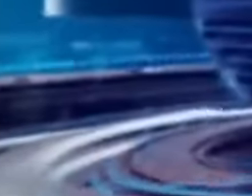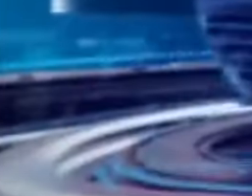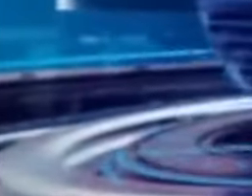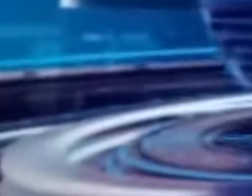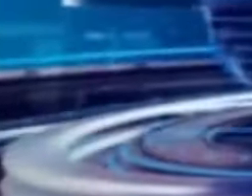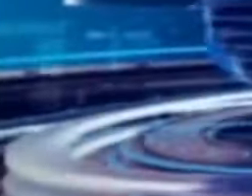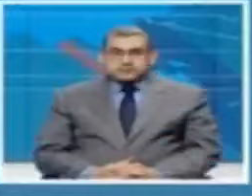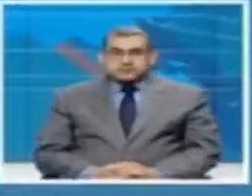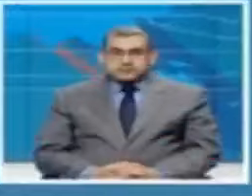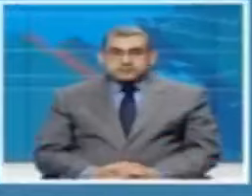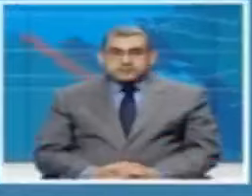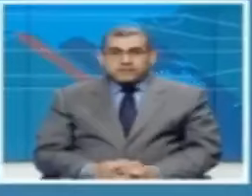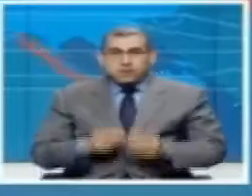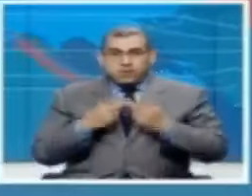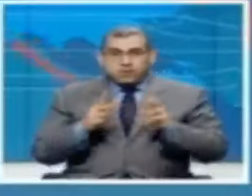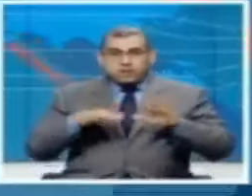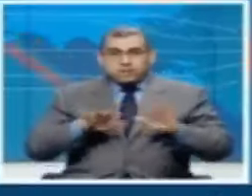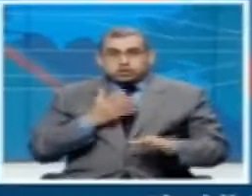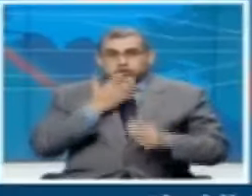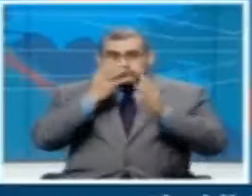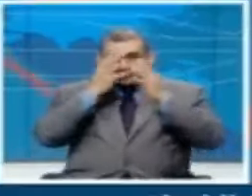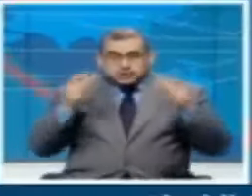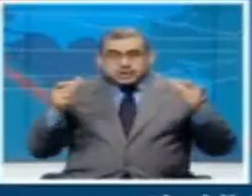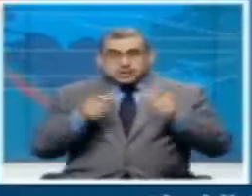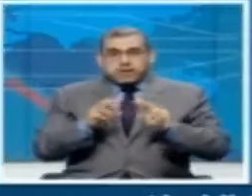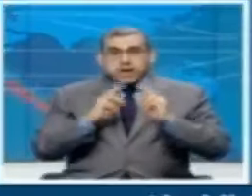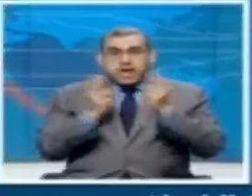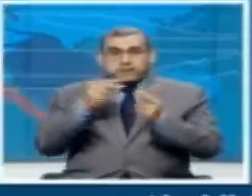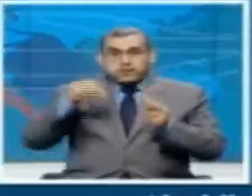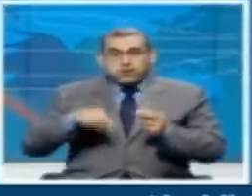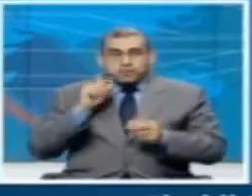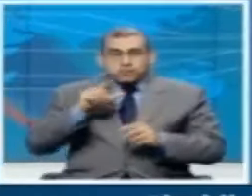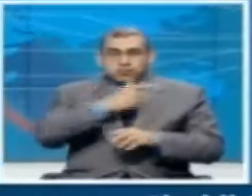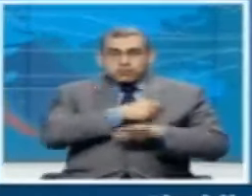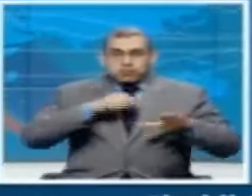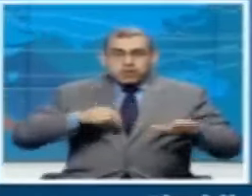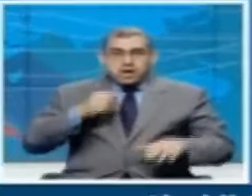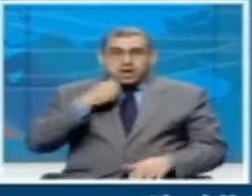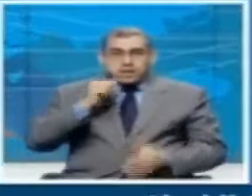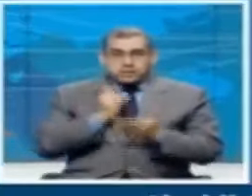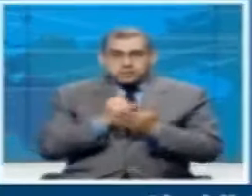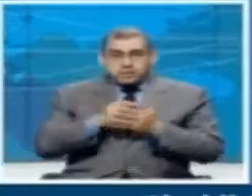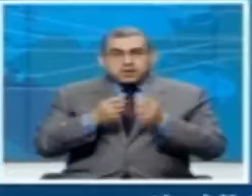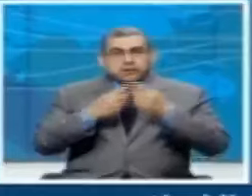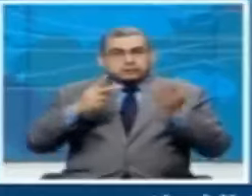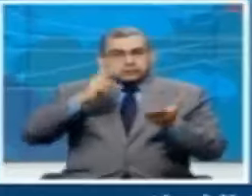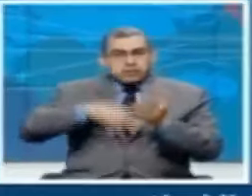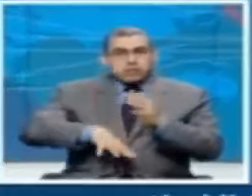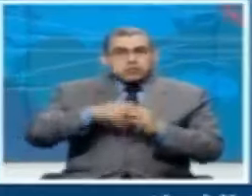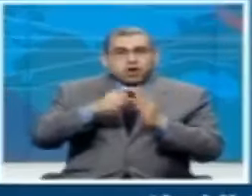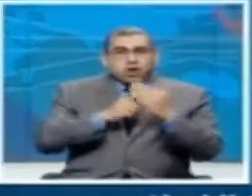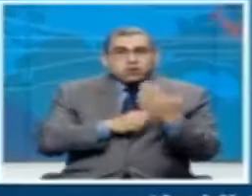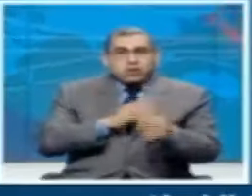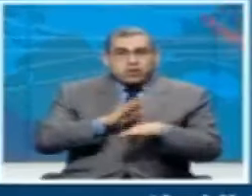المصري وافق مجلس الشيوخ في جلسته العامه اليوم برئاسه المستشار عبد الوهاب عبد الرازق نهائيا على مشروع